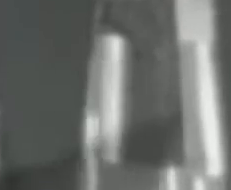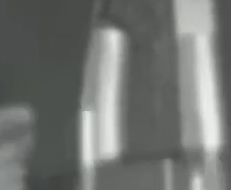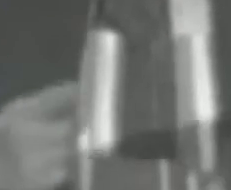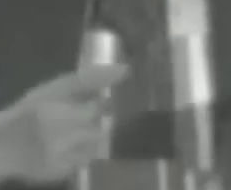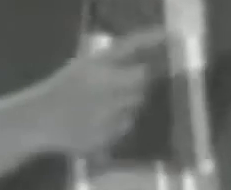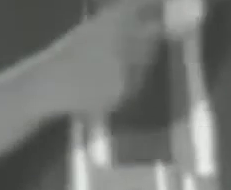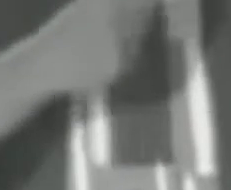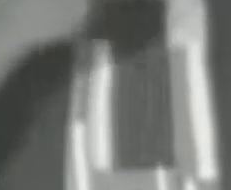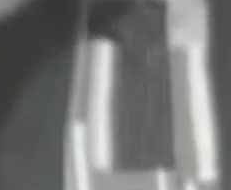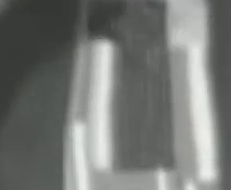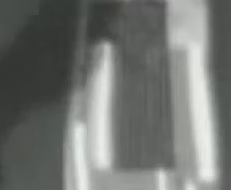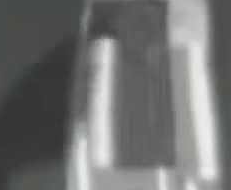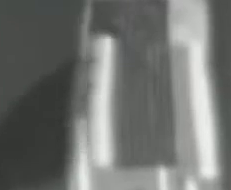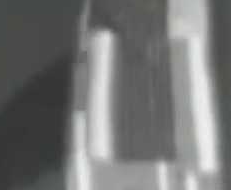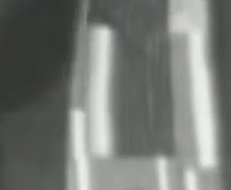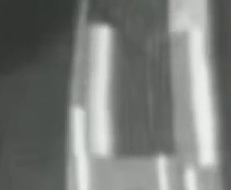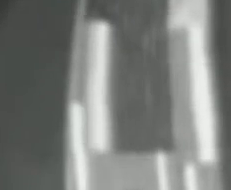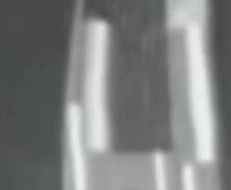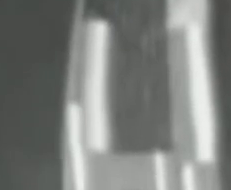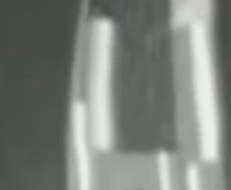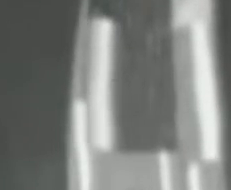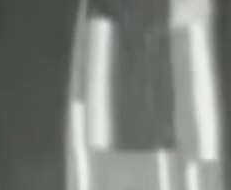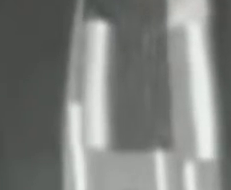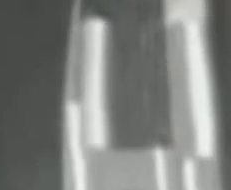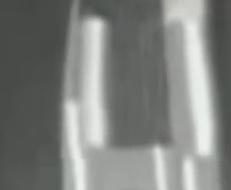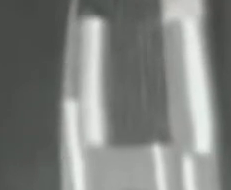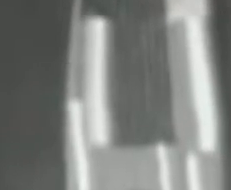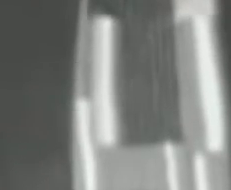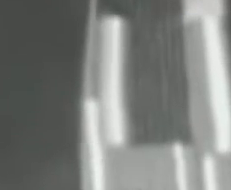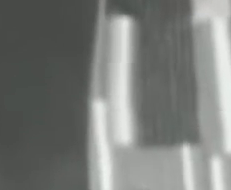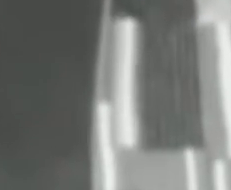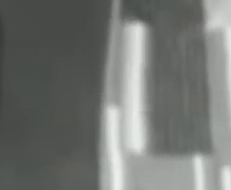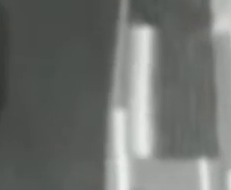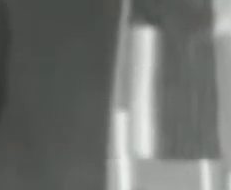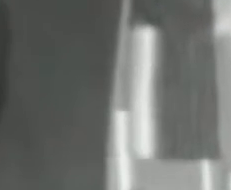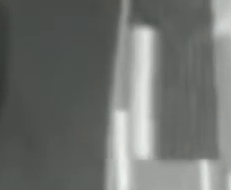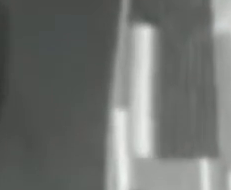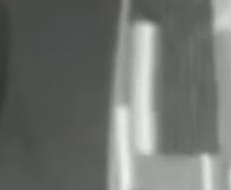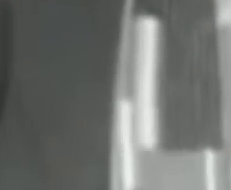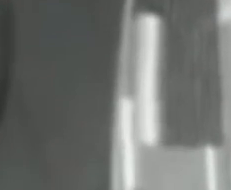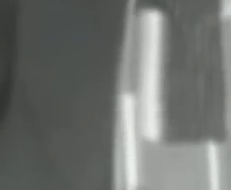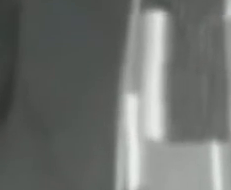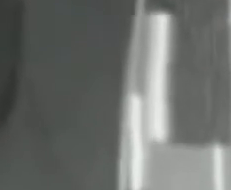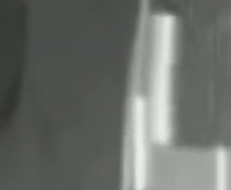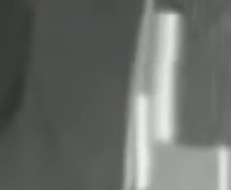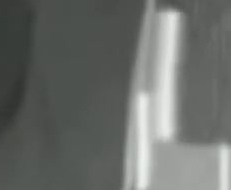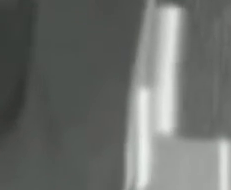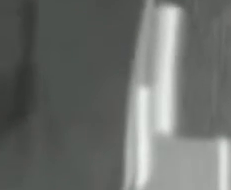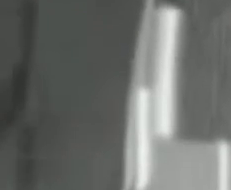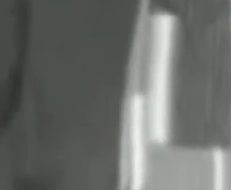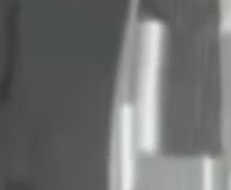مبارك وزكي جمعه. مين زكي جمعه ده؟